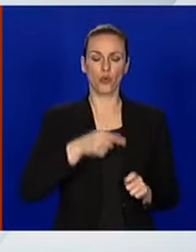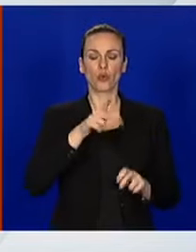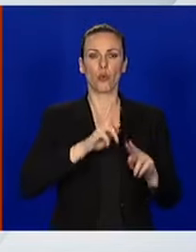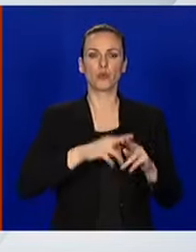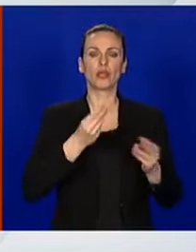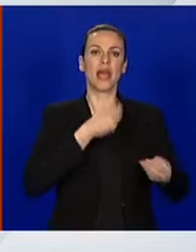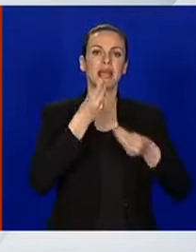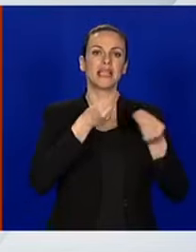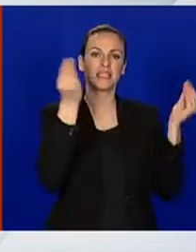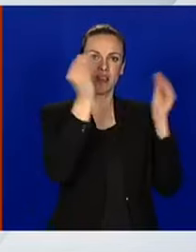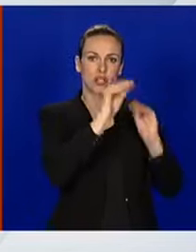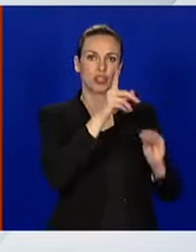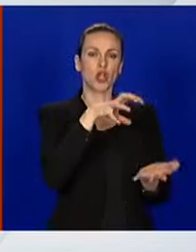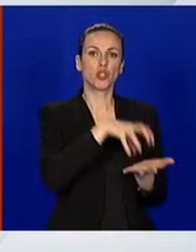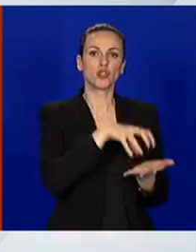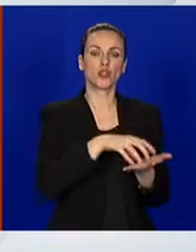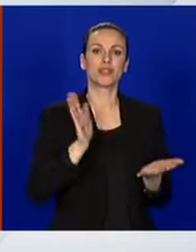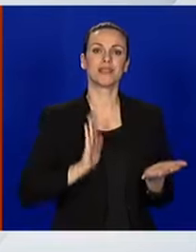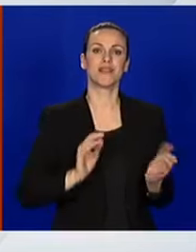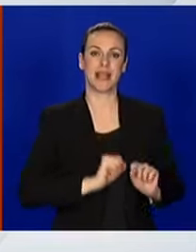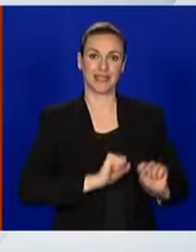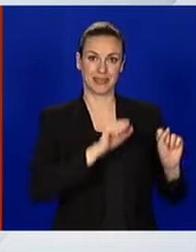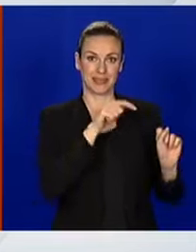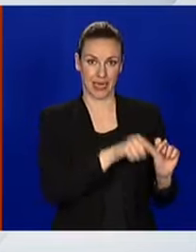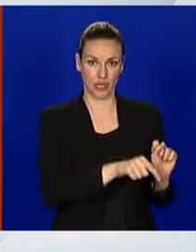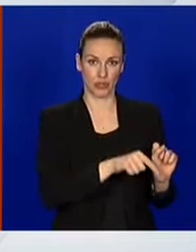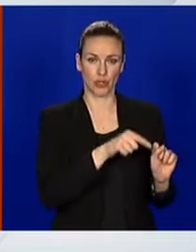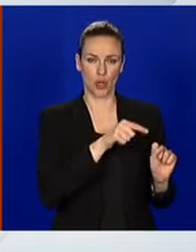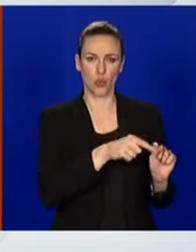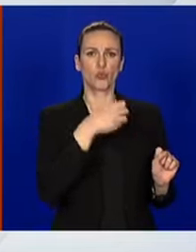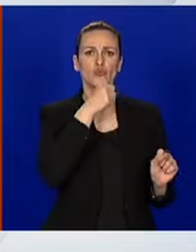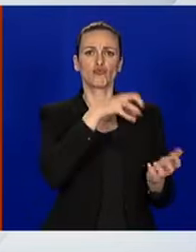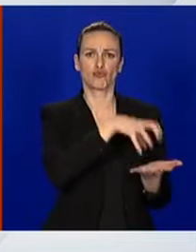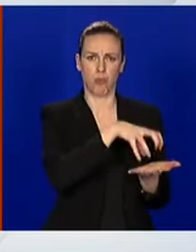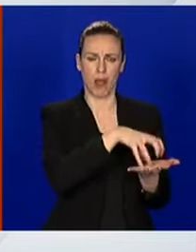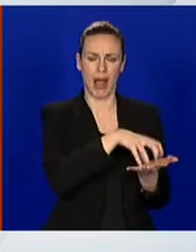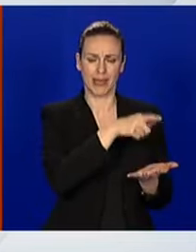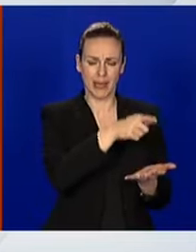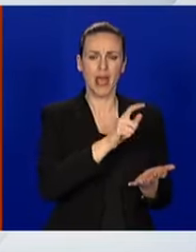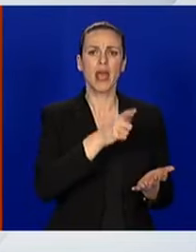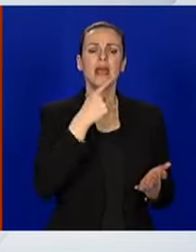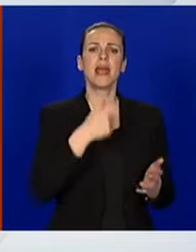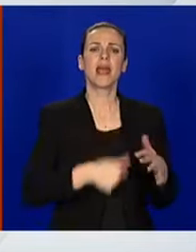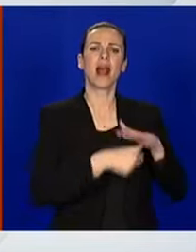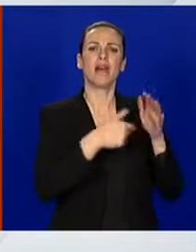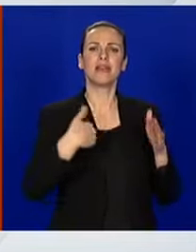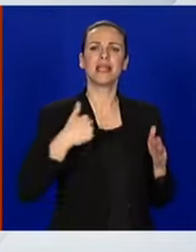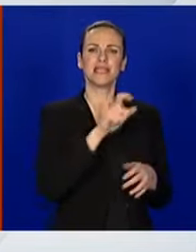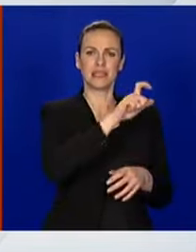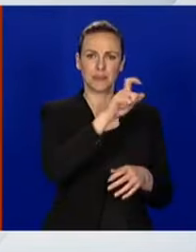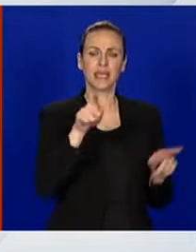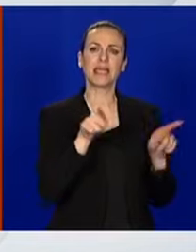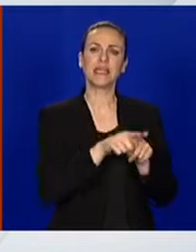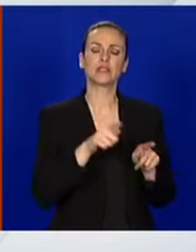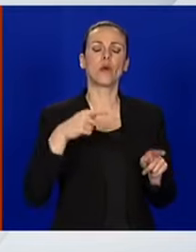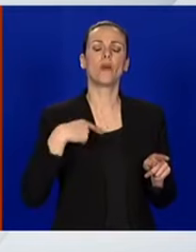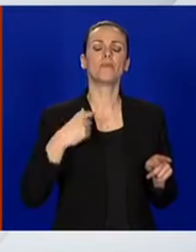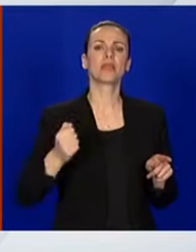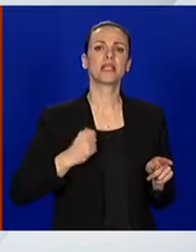izvijestiti stožer civilne zaštite na razini županije, nadležni inspektorat kao i